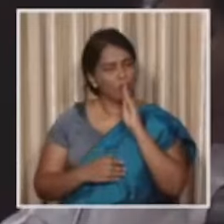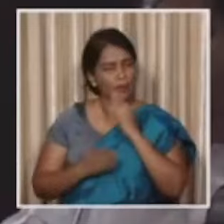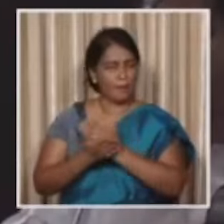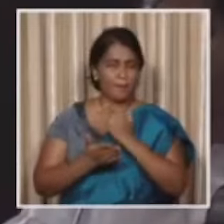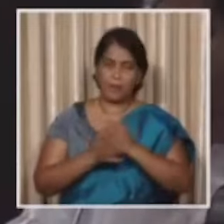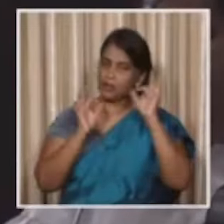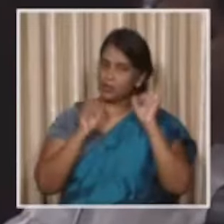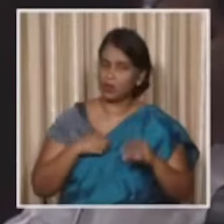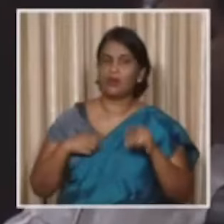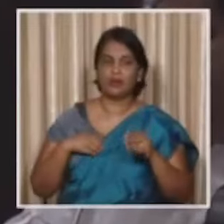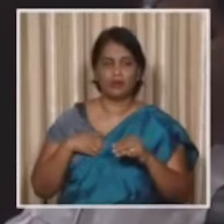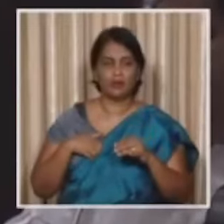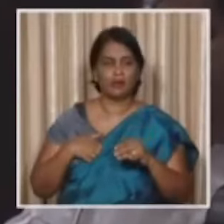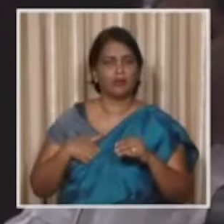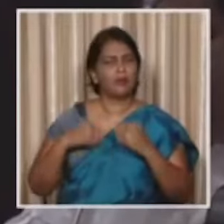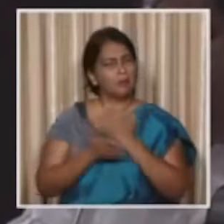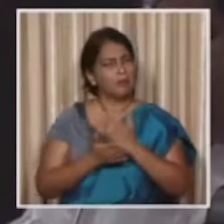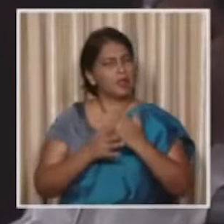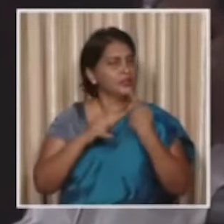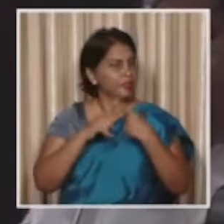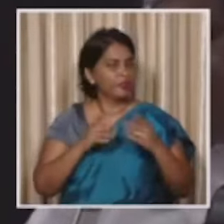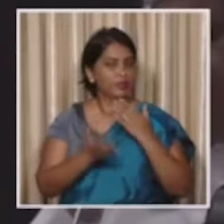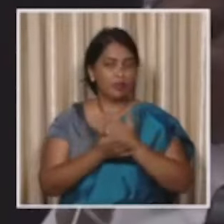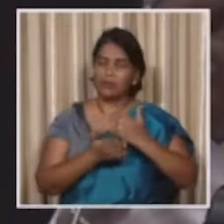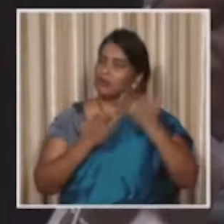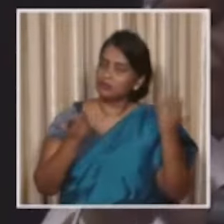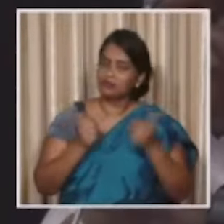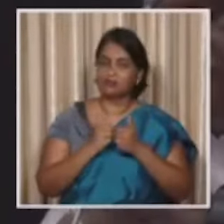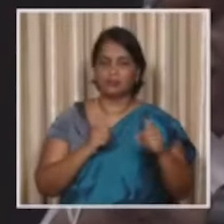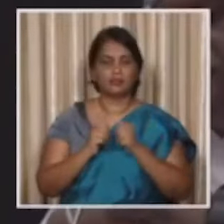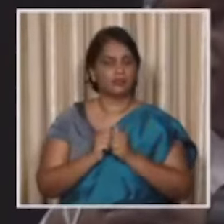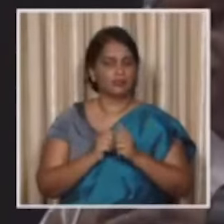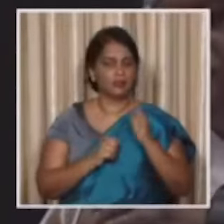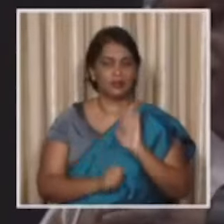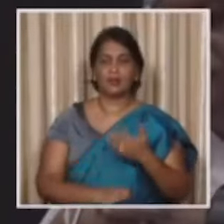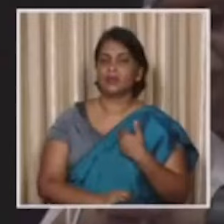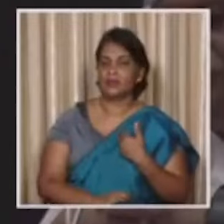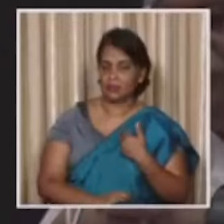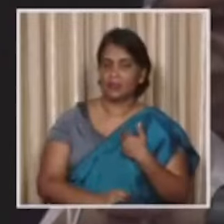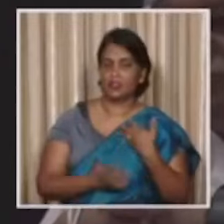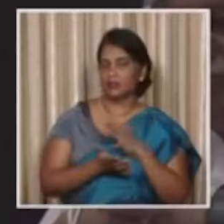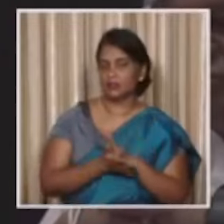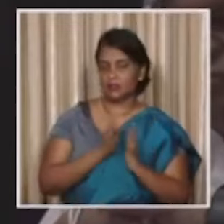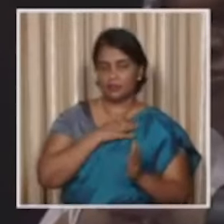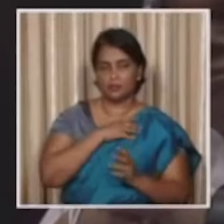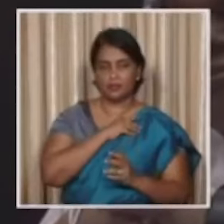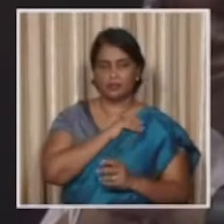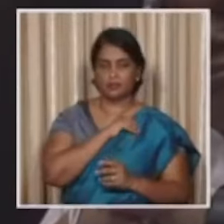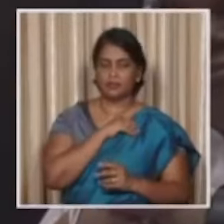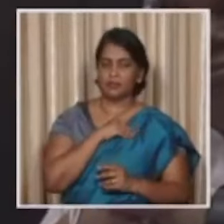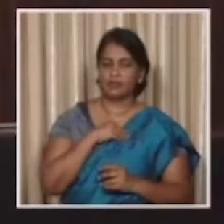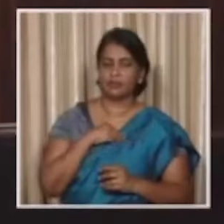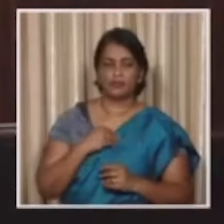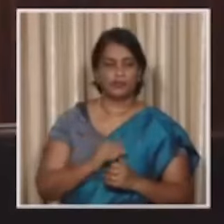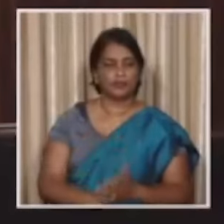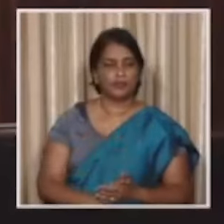නොකර හිටියනම් බාධා විතරමයි ඇති උනේ. බාධා කිරීම මැද්දේ හරි මේ තත්ත්වෙට ගෙනාපු එක පිළිබඳව අපි සතුටු වෙන්න ඕන. Thank you.